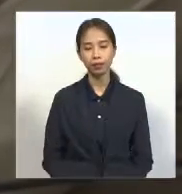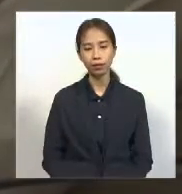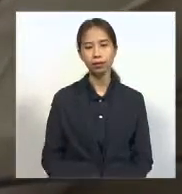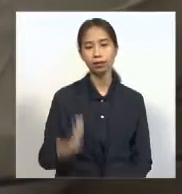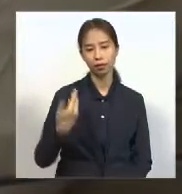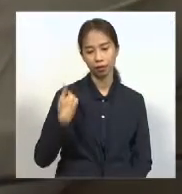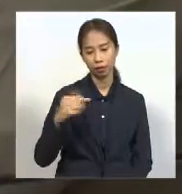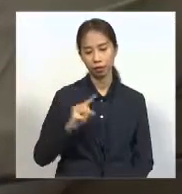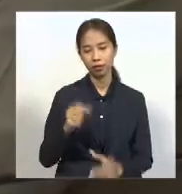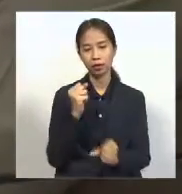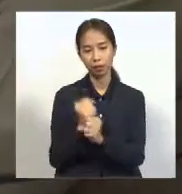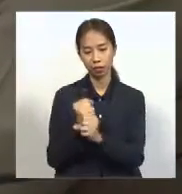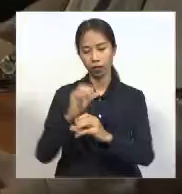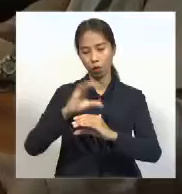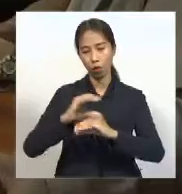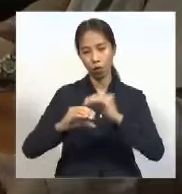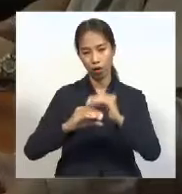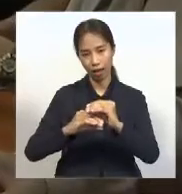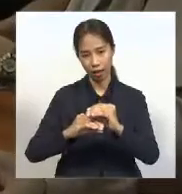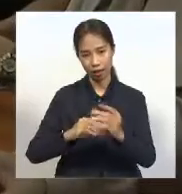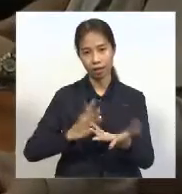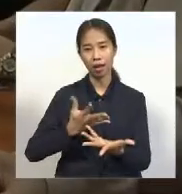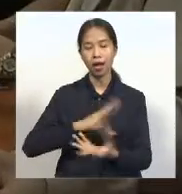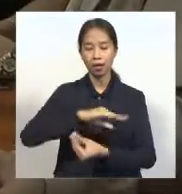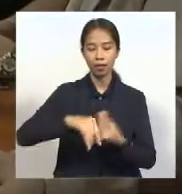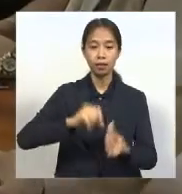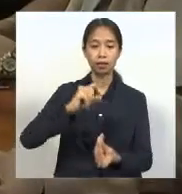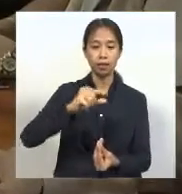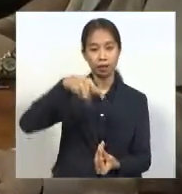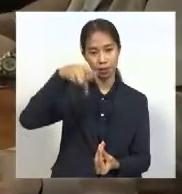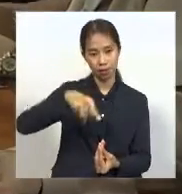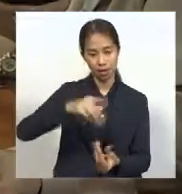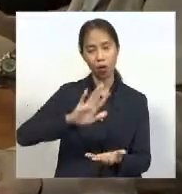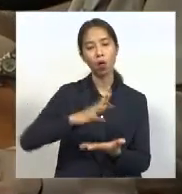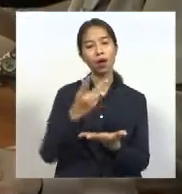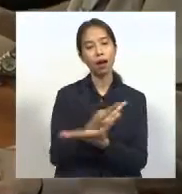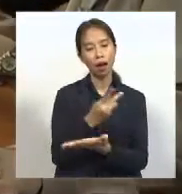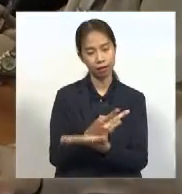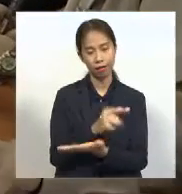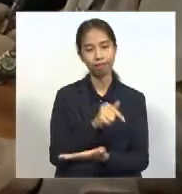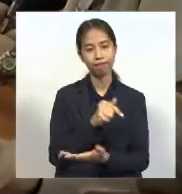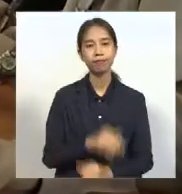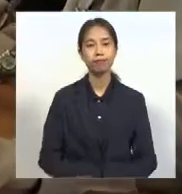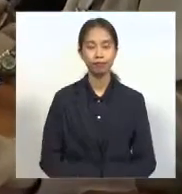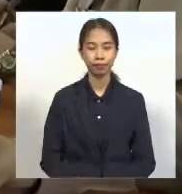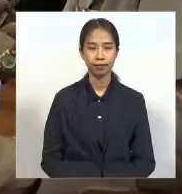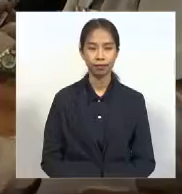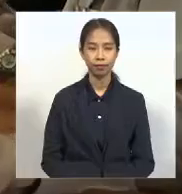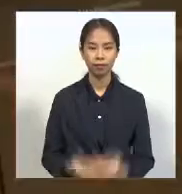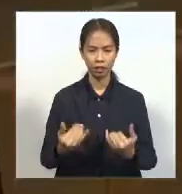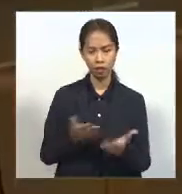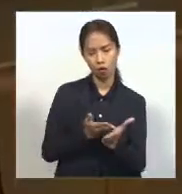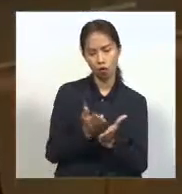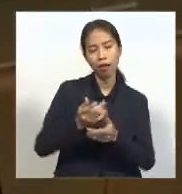เร่งรัดการดำเนินงานโครงการเขตเศรษฐกิจพิเศษบ้านพุน้ำร้อนจังหวัดกาญจนบุรีด้วย ขณะที่การเกษตร